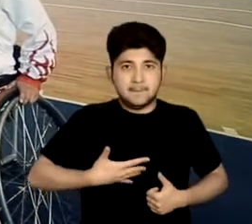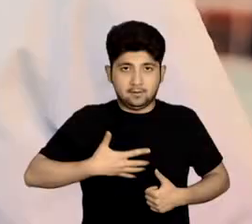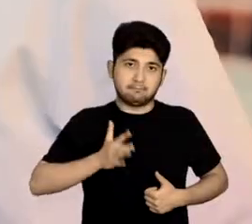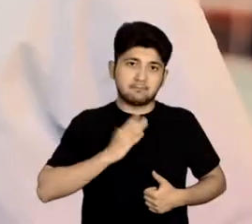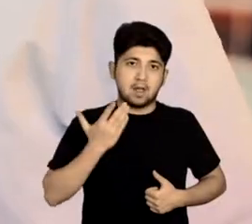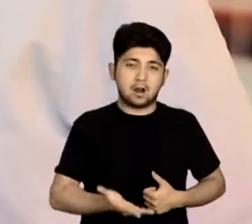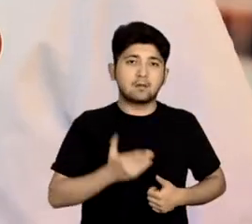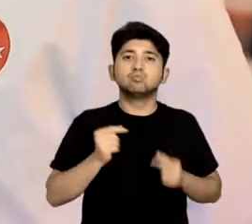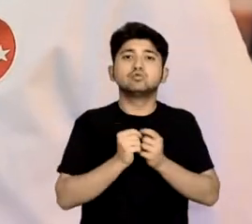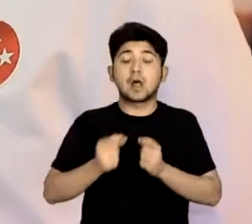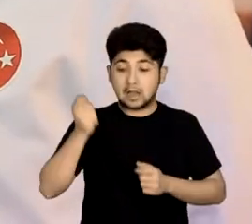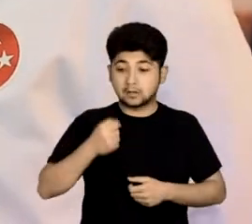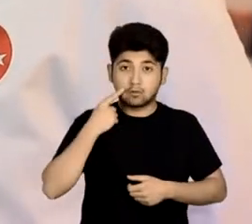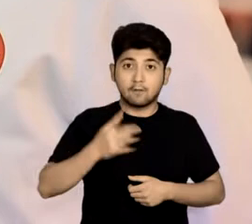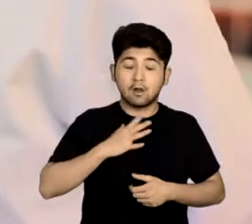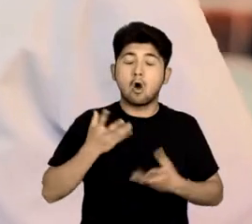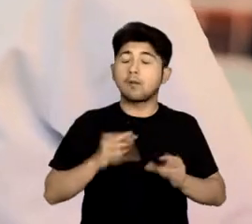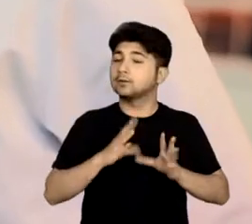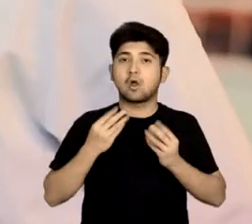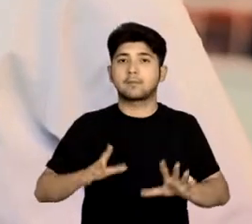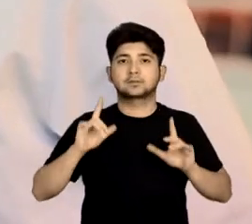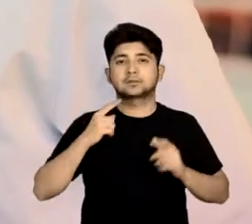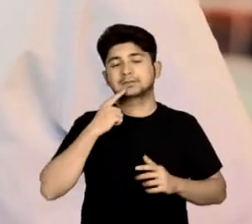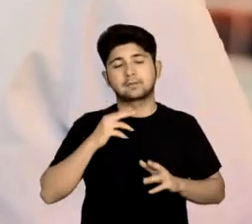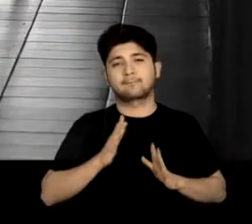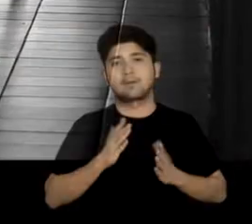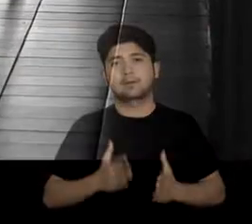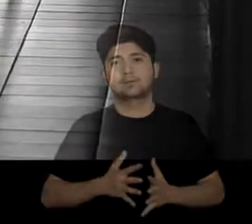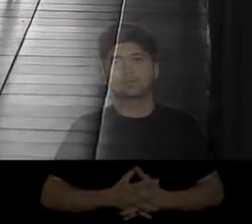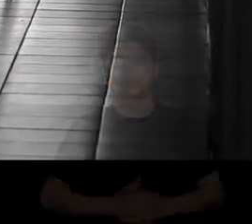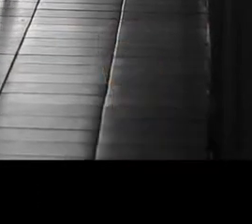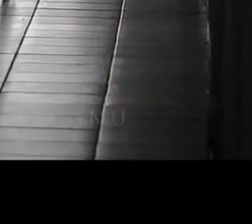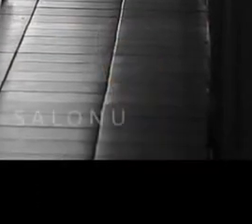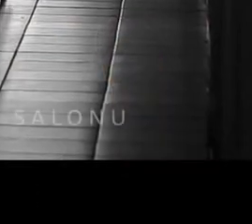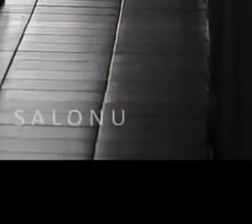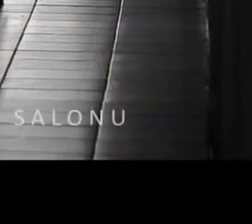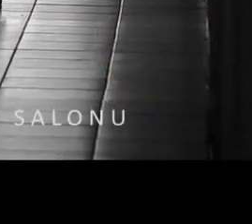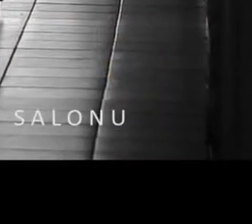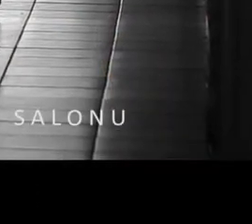başlıyor. Hani Büşra gerçekten olmazsa olmaz diyebilirim Büşra için.